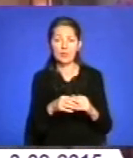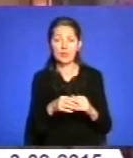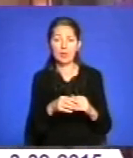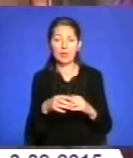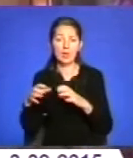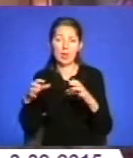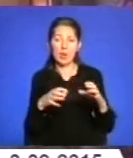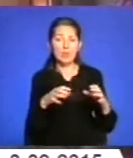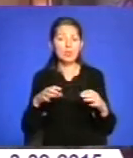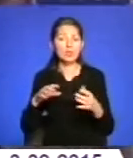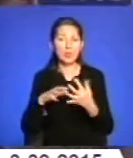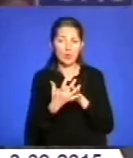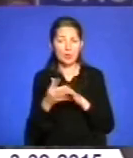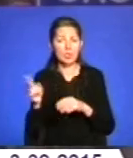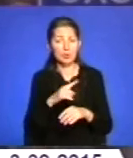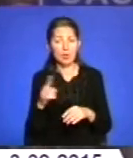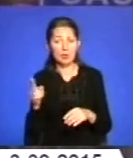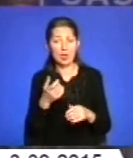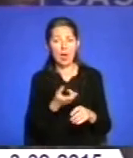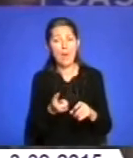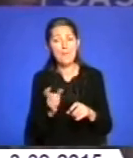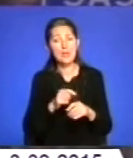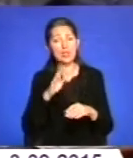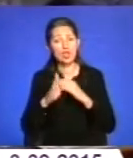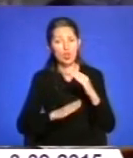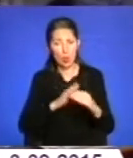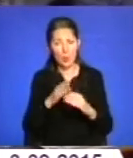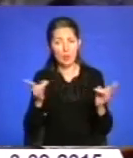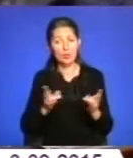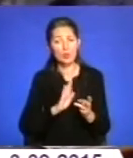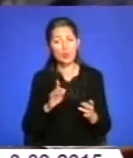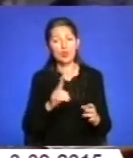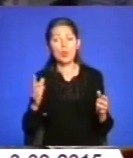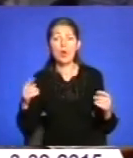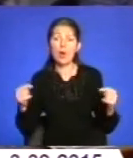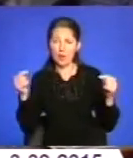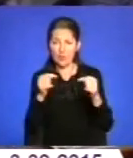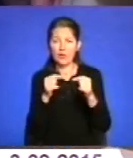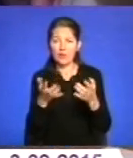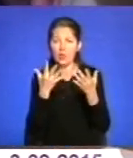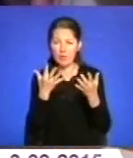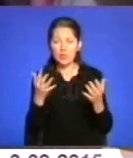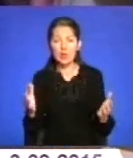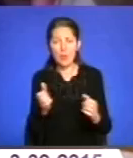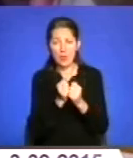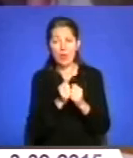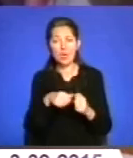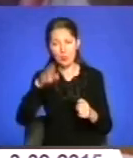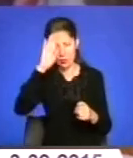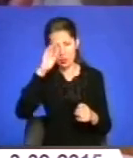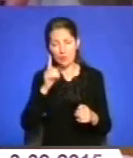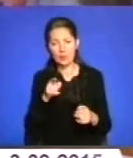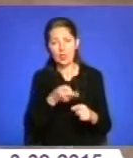ганяв по селі туди-сюди. Більше доби знадобилося правоохоронцям, щоб встановити та піймати підозрюваного у вбивстві. Ним виявився